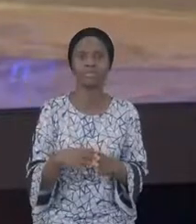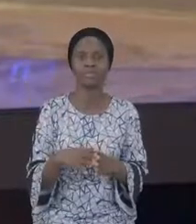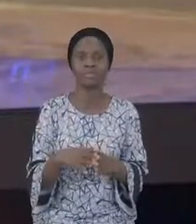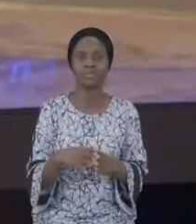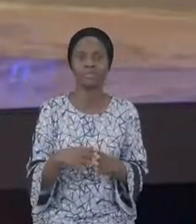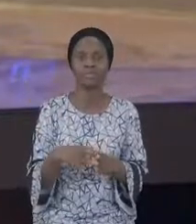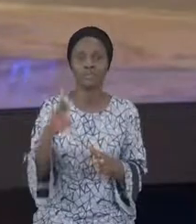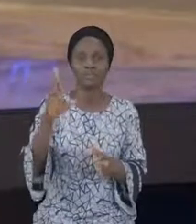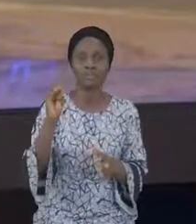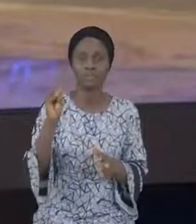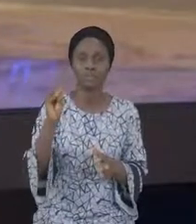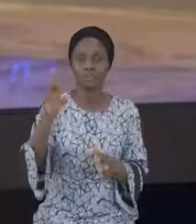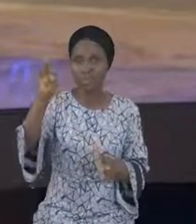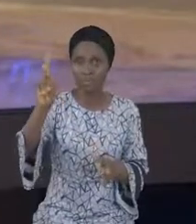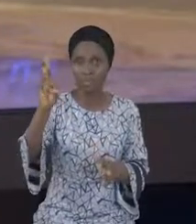Romains chapitre 8,